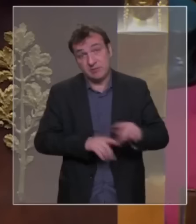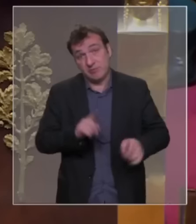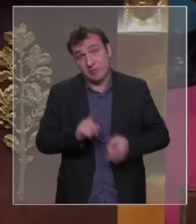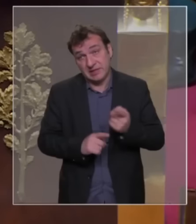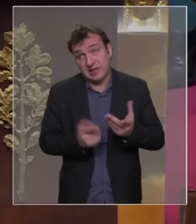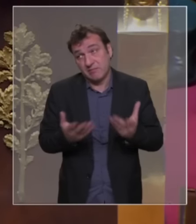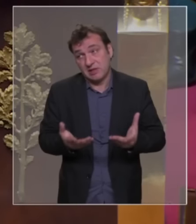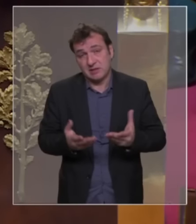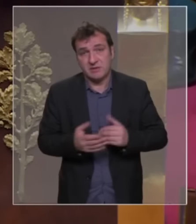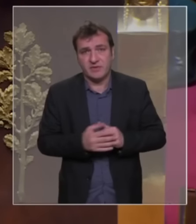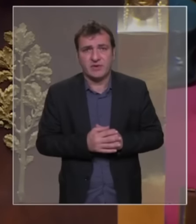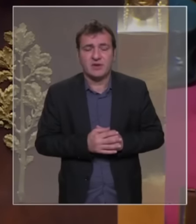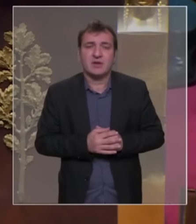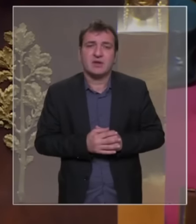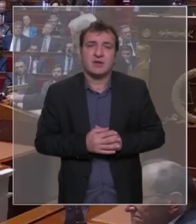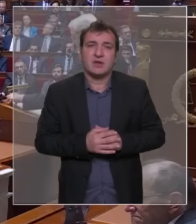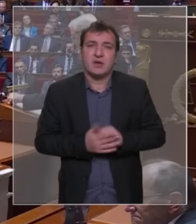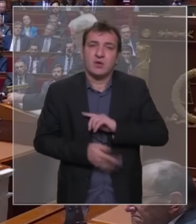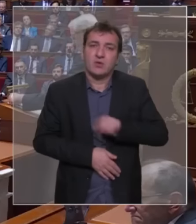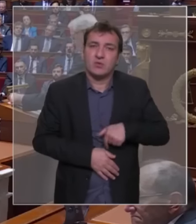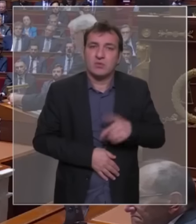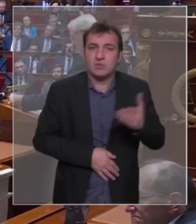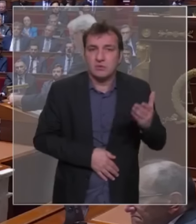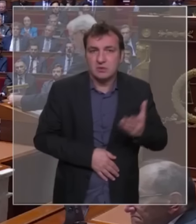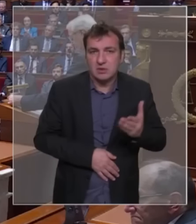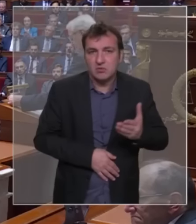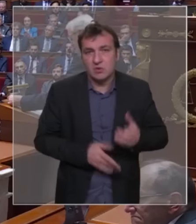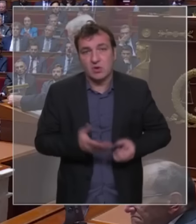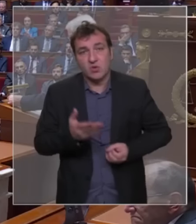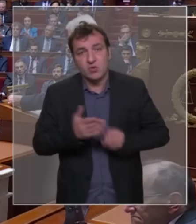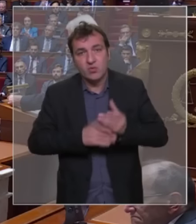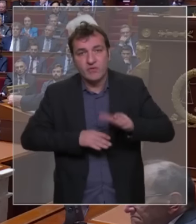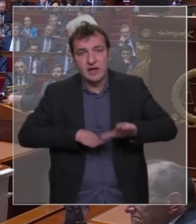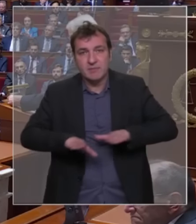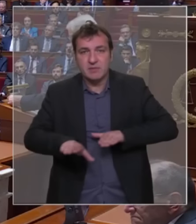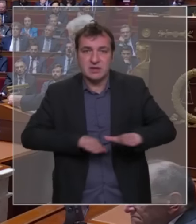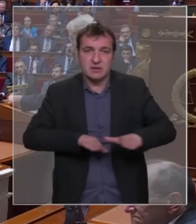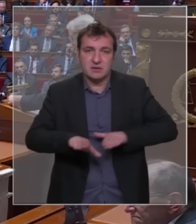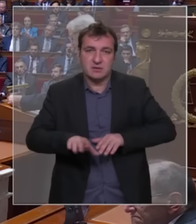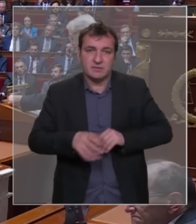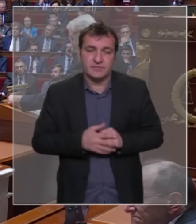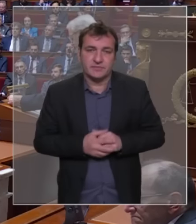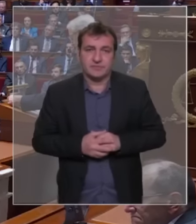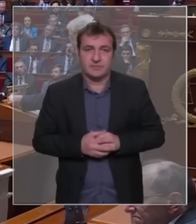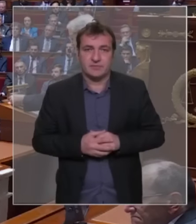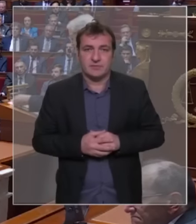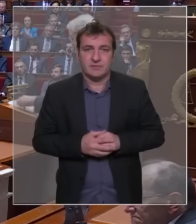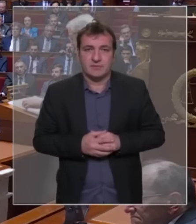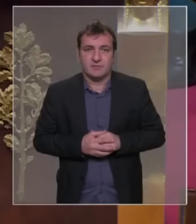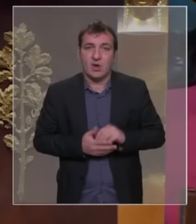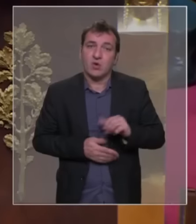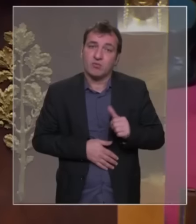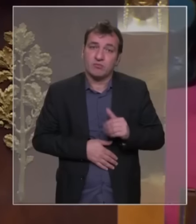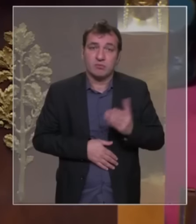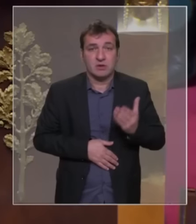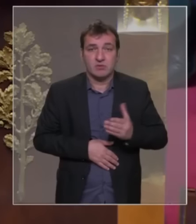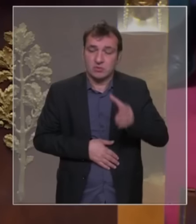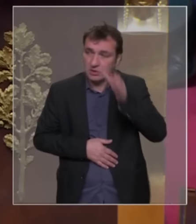sommes, nous avons besoin d'une nouvelle méthode. D'abord, nous avons besoin